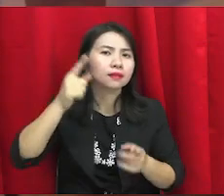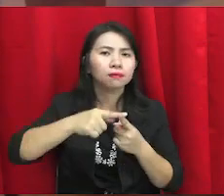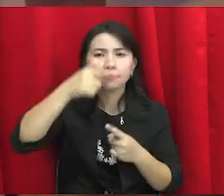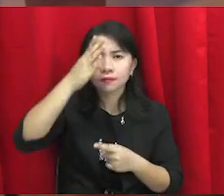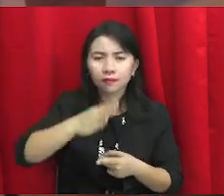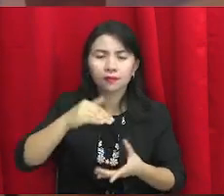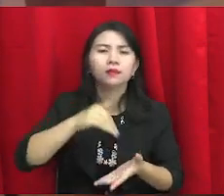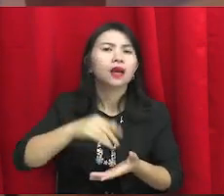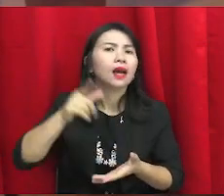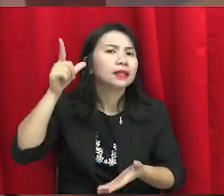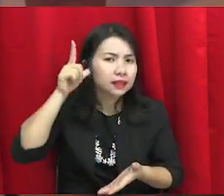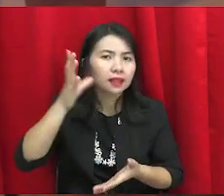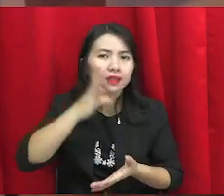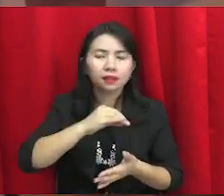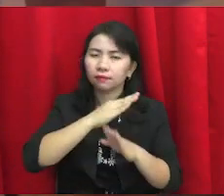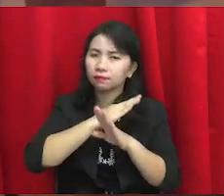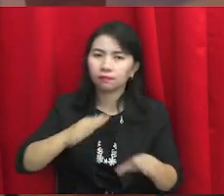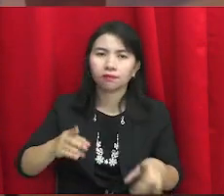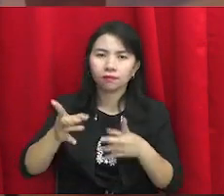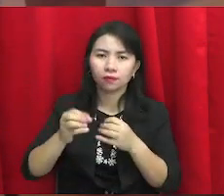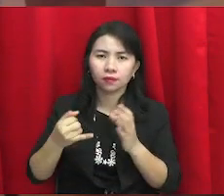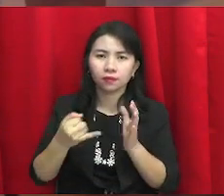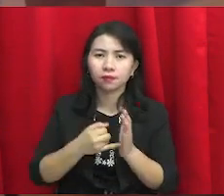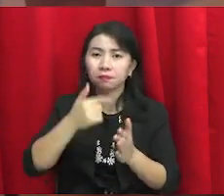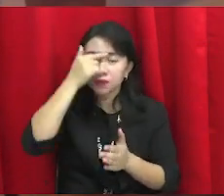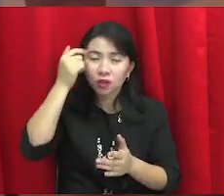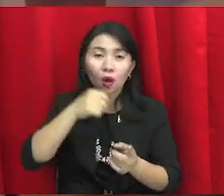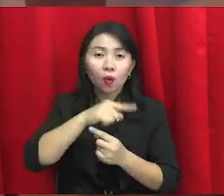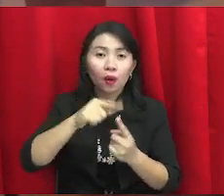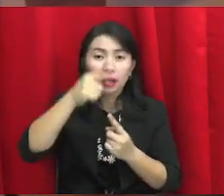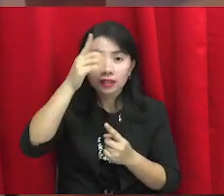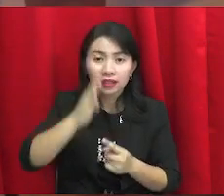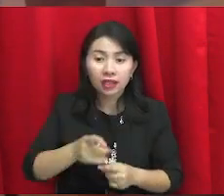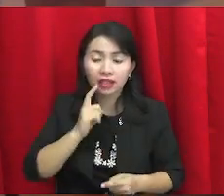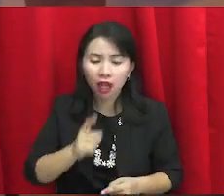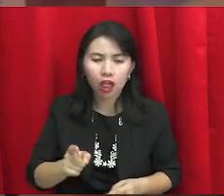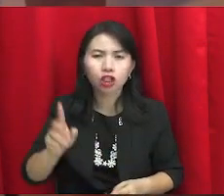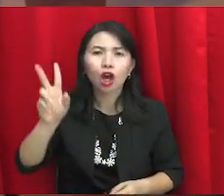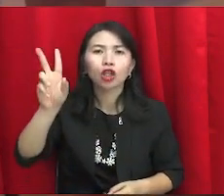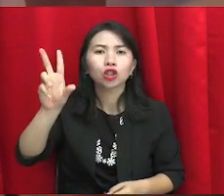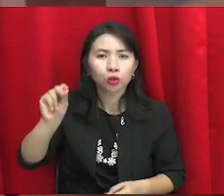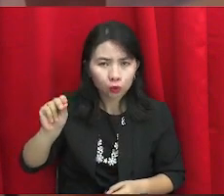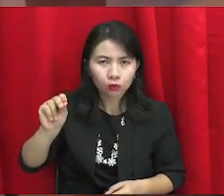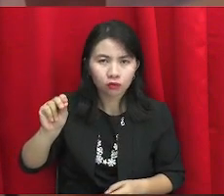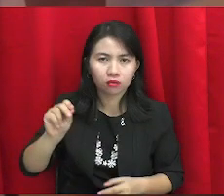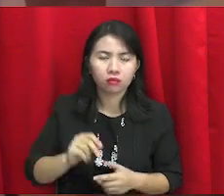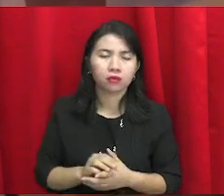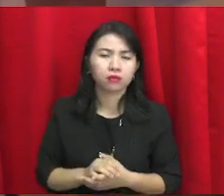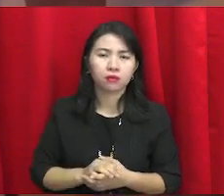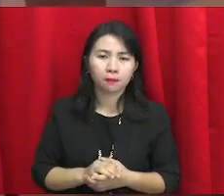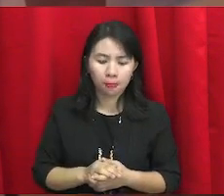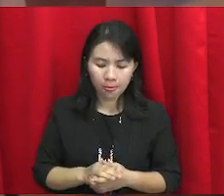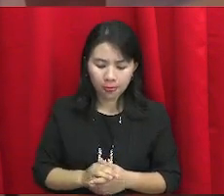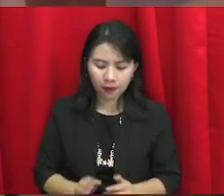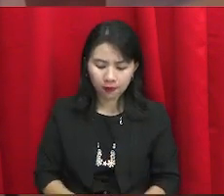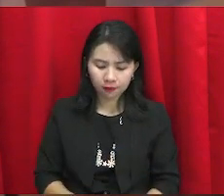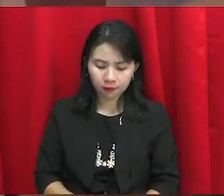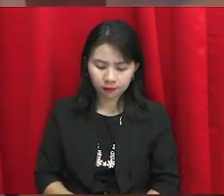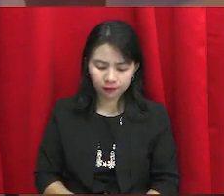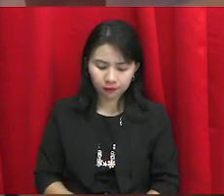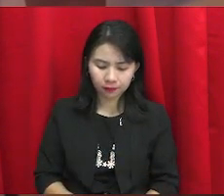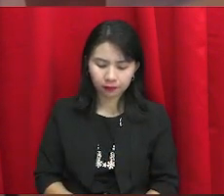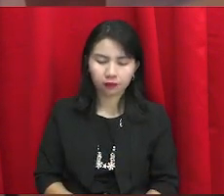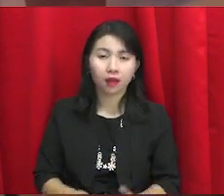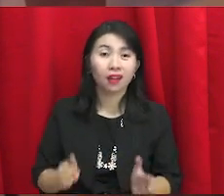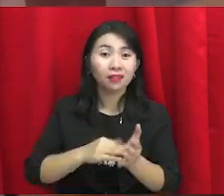do it. Because when God says no, it's really no. Yeah. Imagine na ang